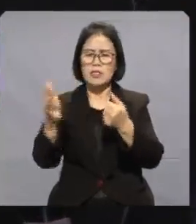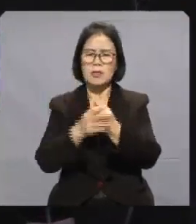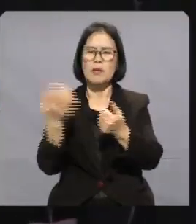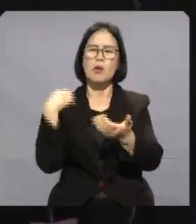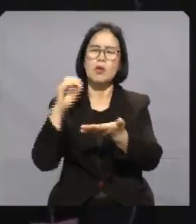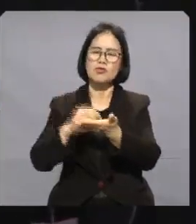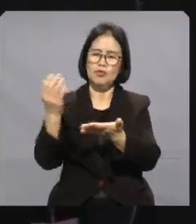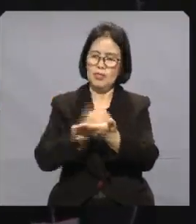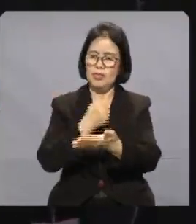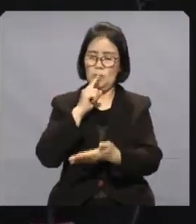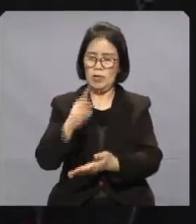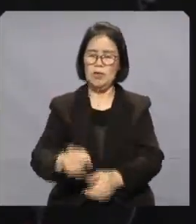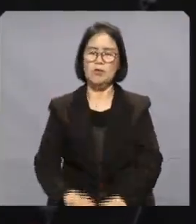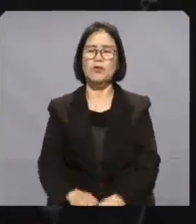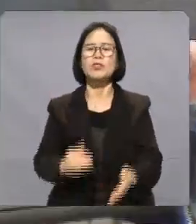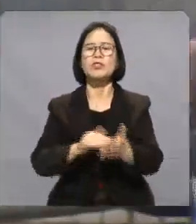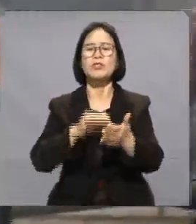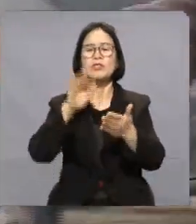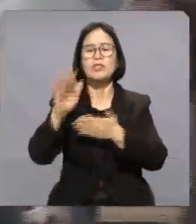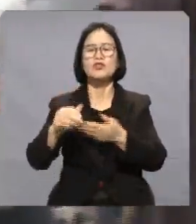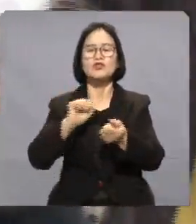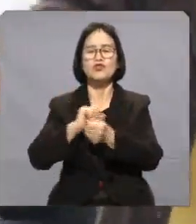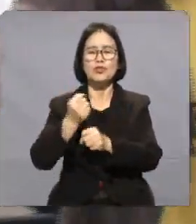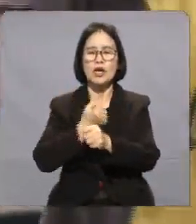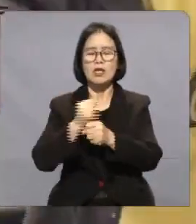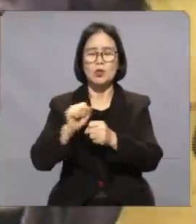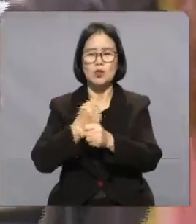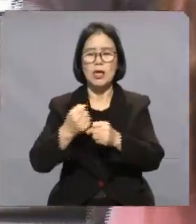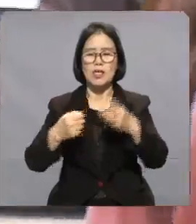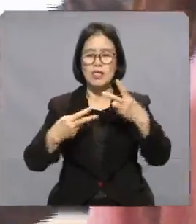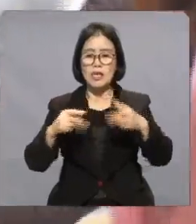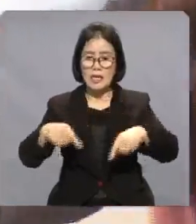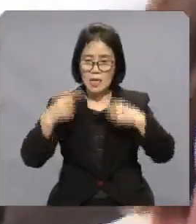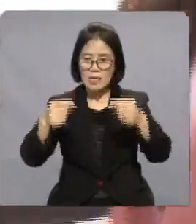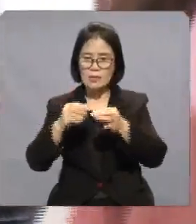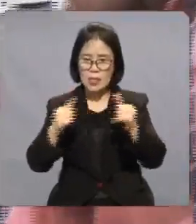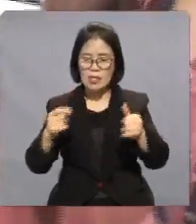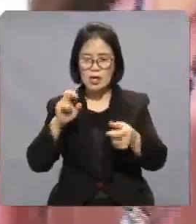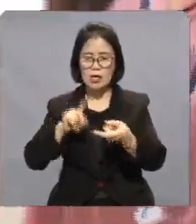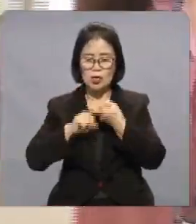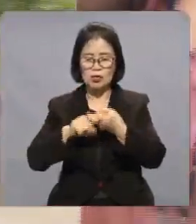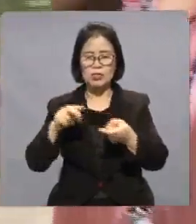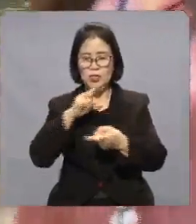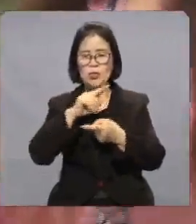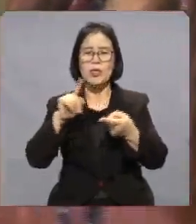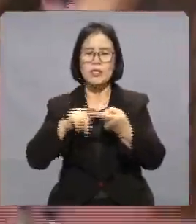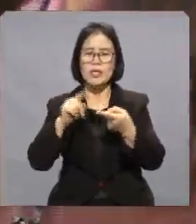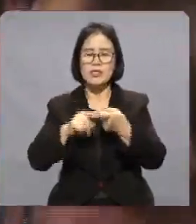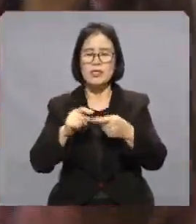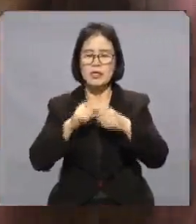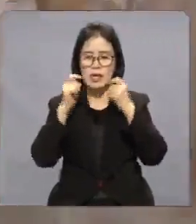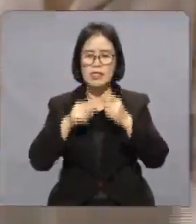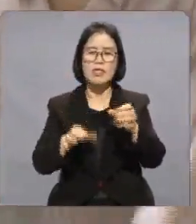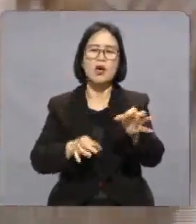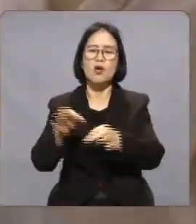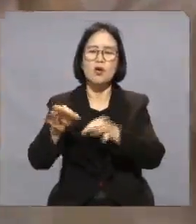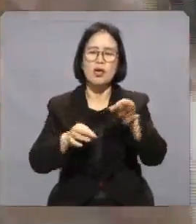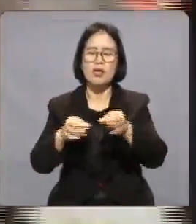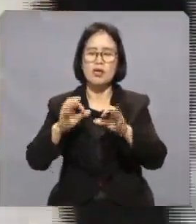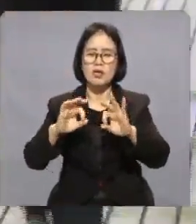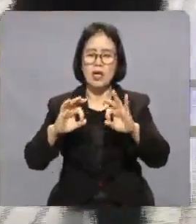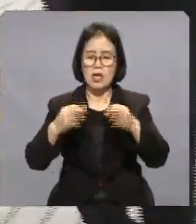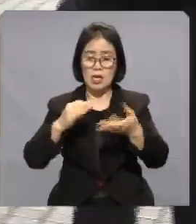해명했고 그 이후 불거진 주가 조작 2단계 가담자들과 연루 의혹에 대해선 개인적 거래로